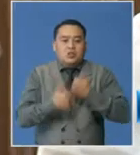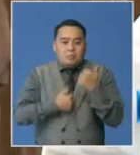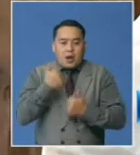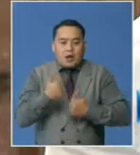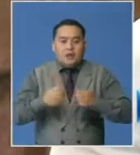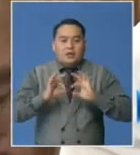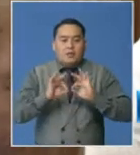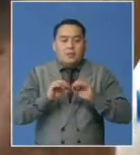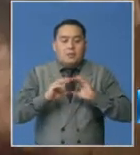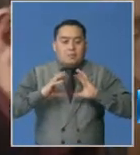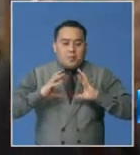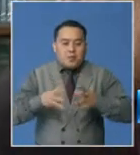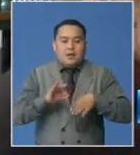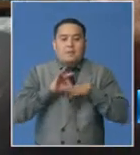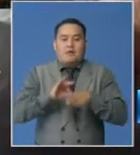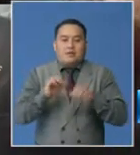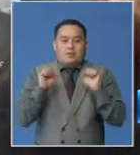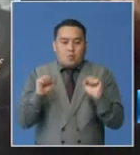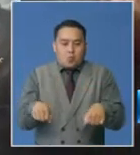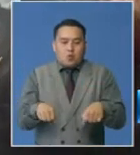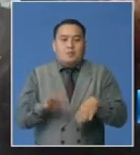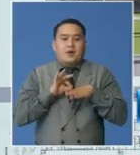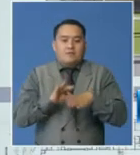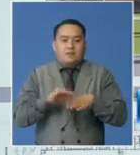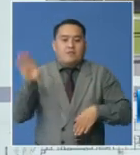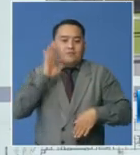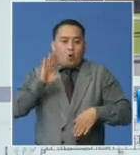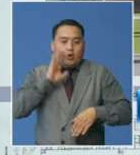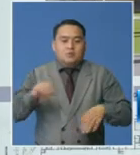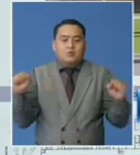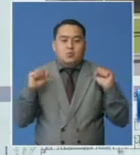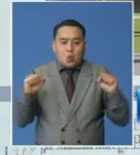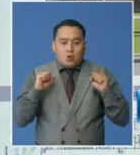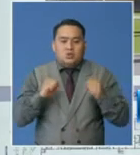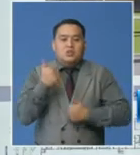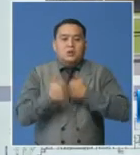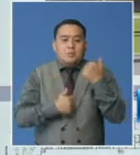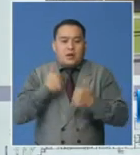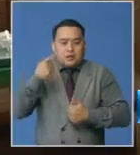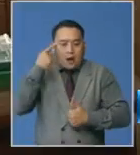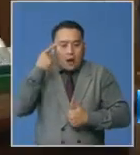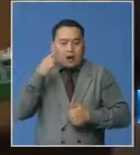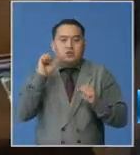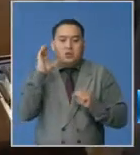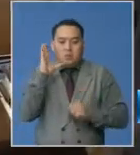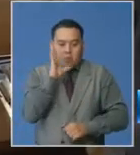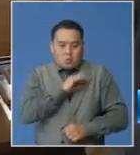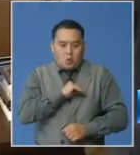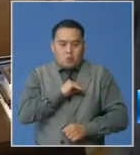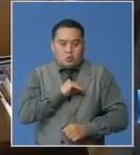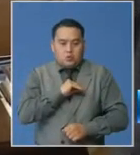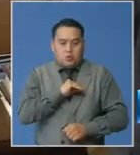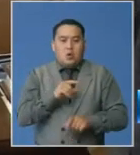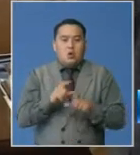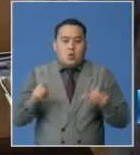таких бассейнах. Да. У нас чемпионат мира можно по водным видам спорта. Чемпионат Азии запросто. Свободно от соревнований время будут